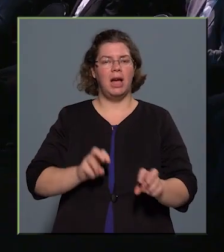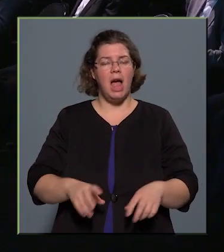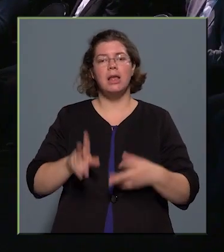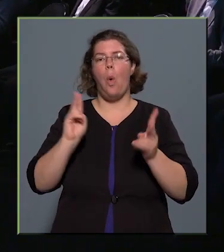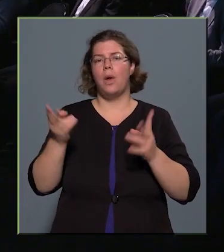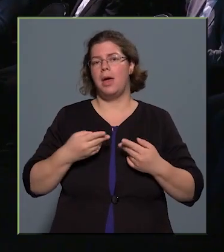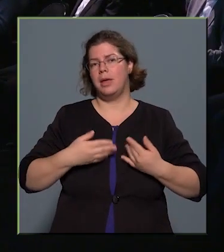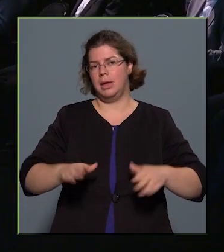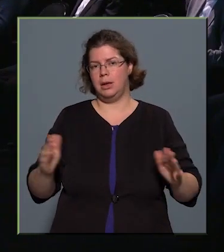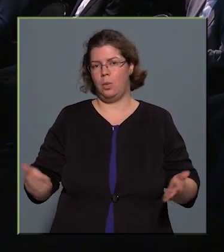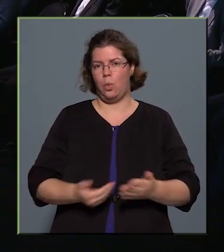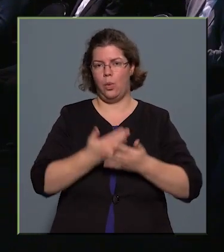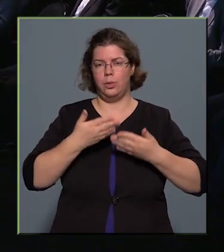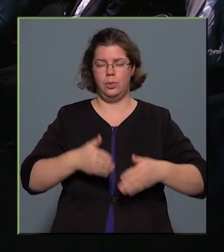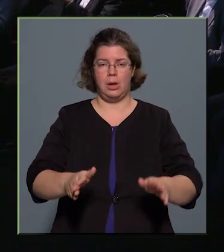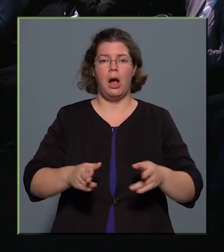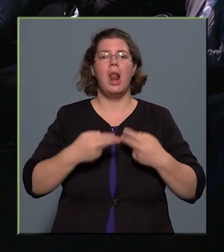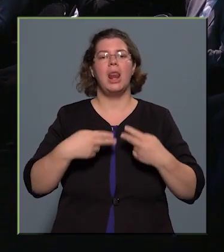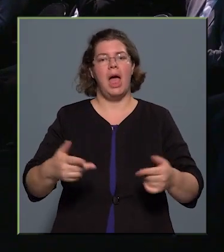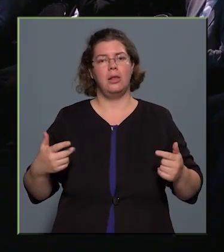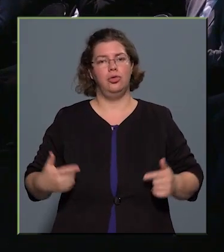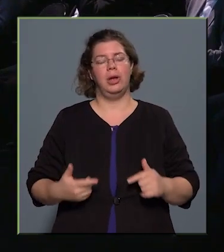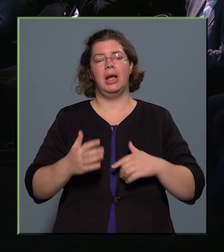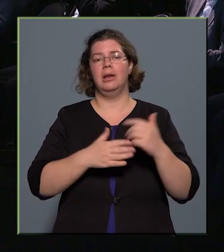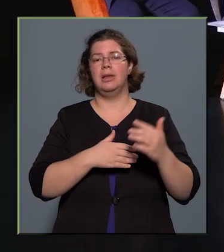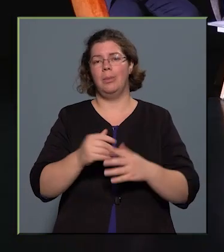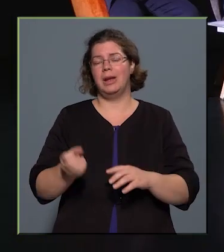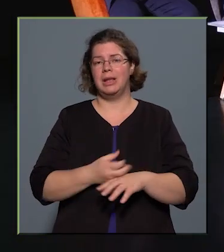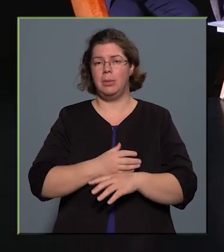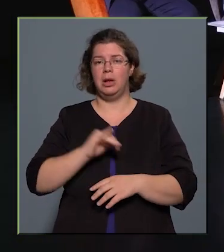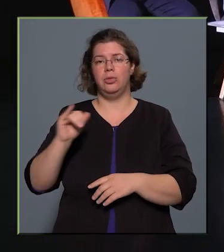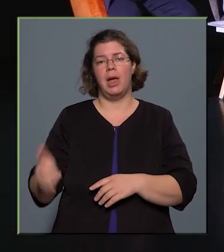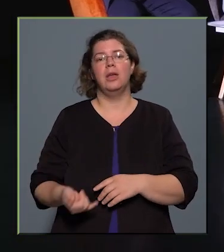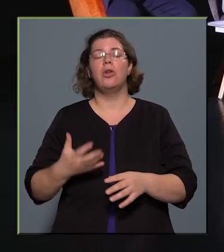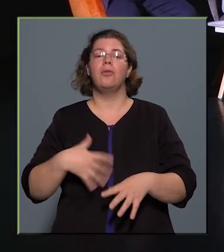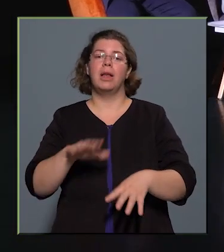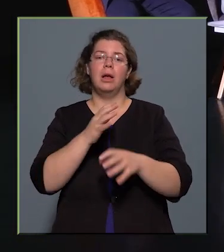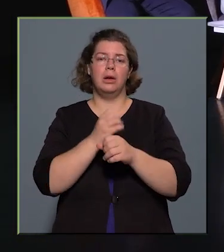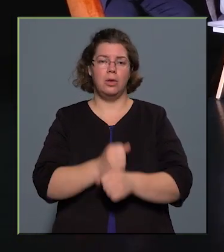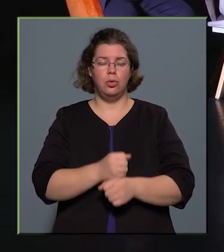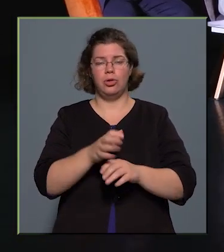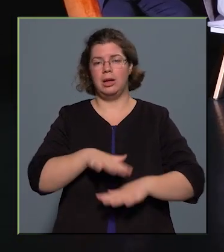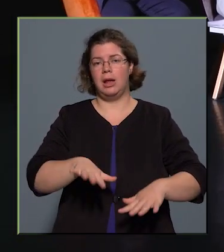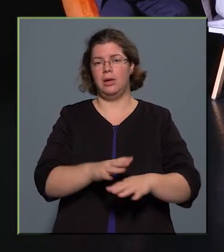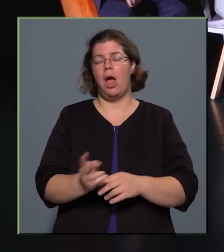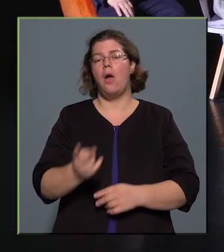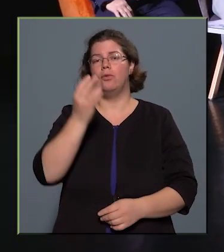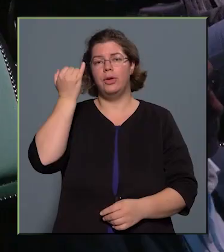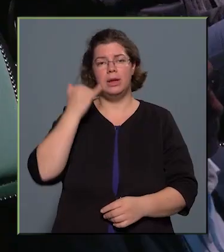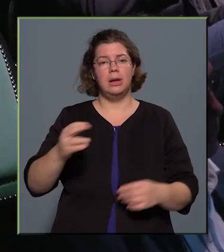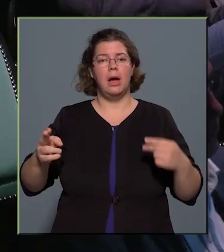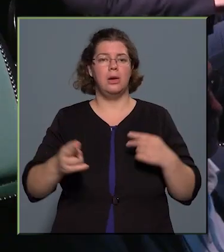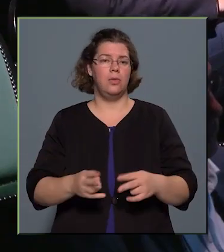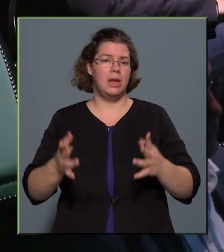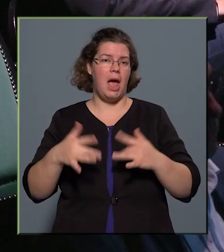új utakat, lehetőségeket az ipari termelésben és a fenntarthatóság területén. A főtitkár rövid helyzetképet